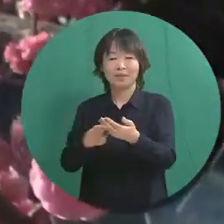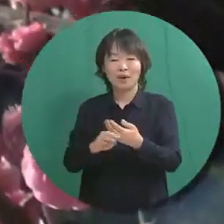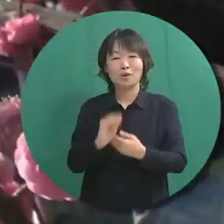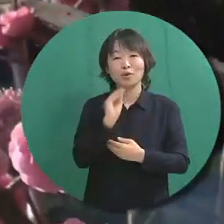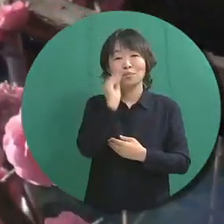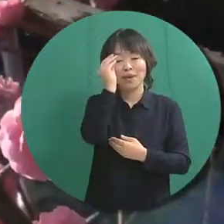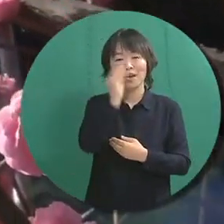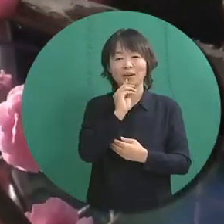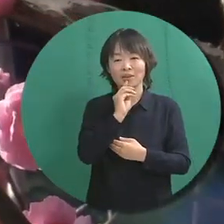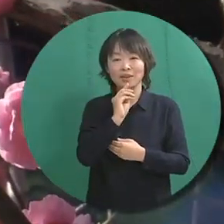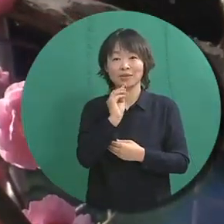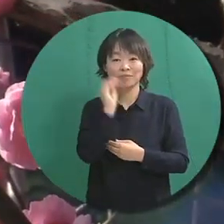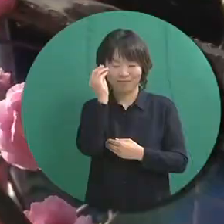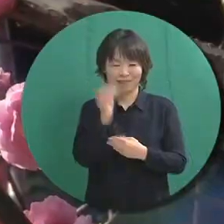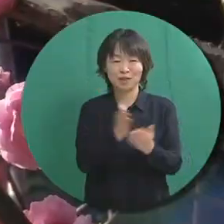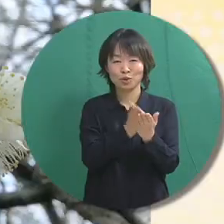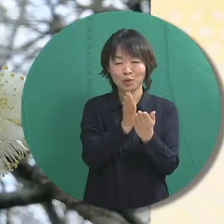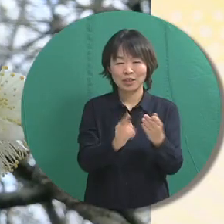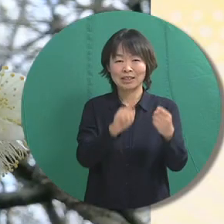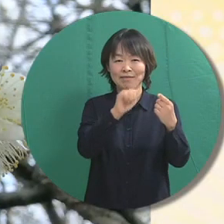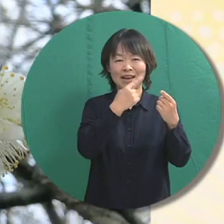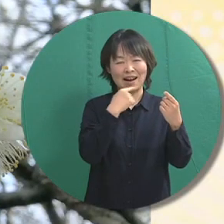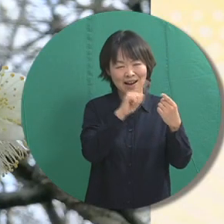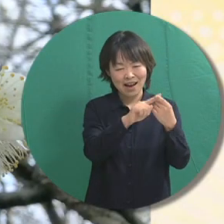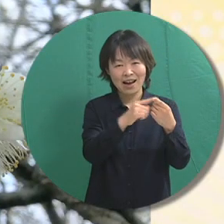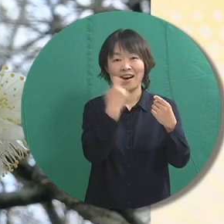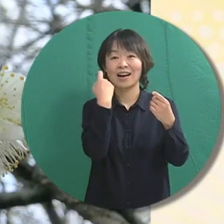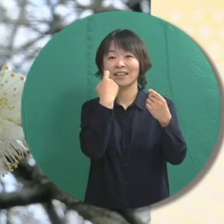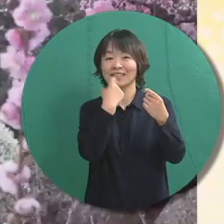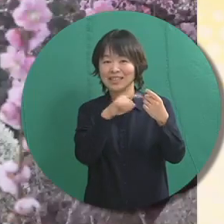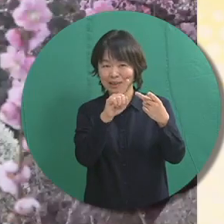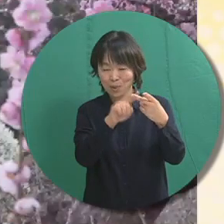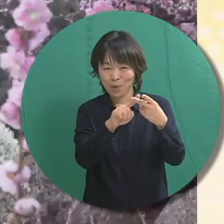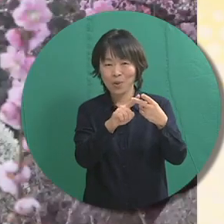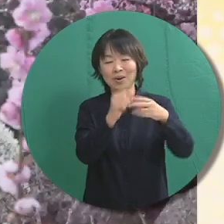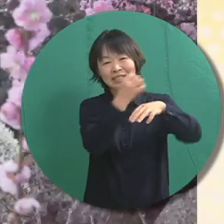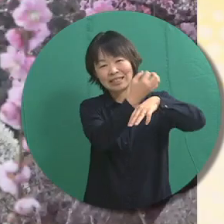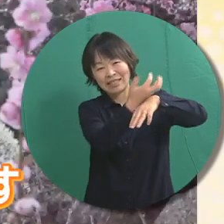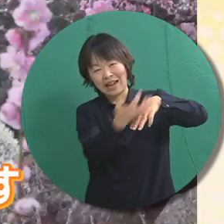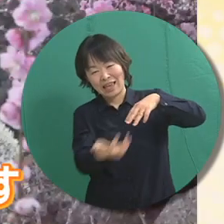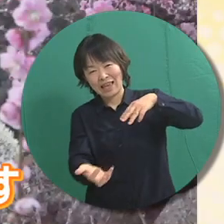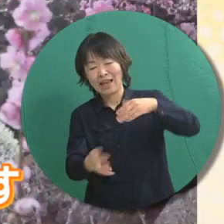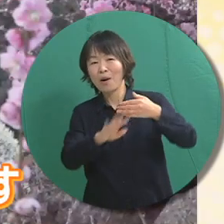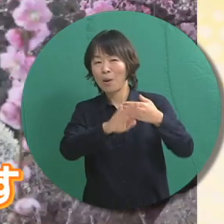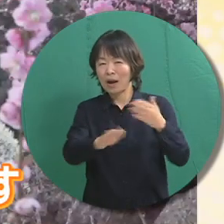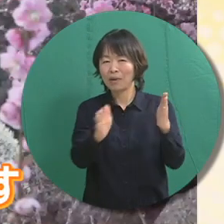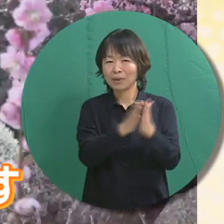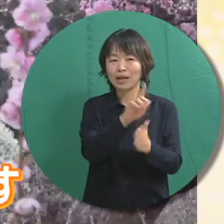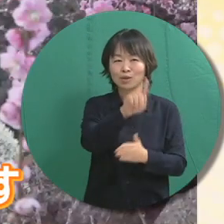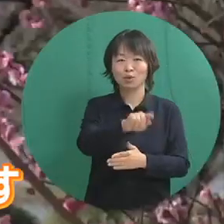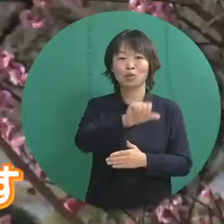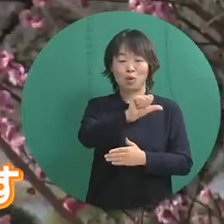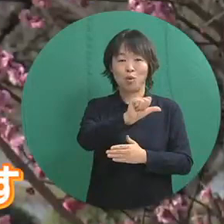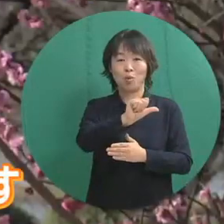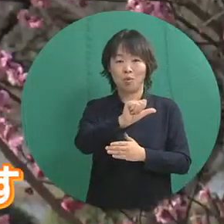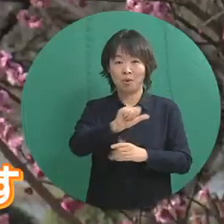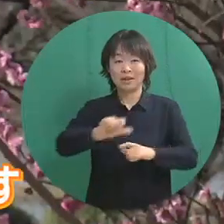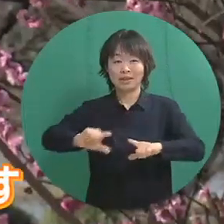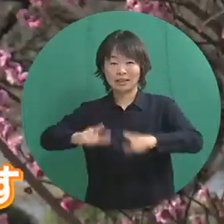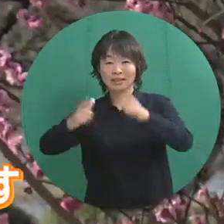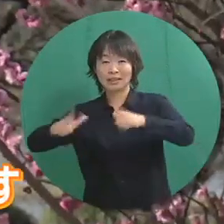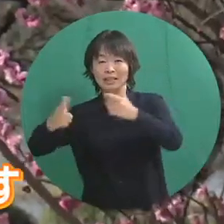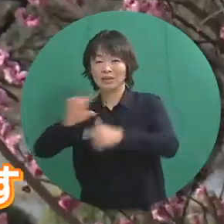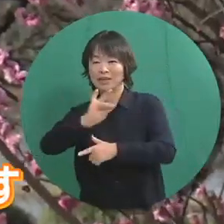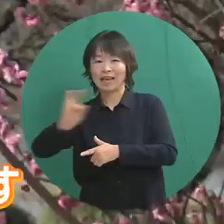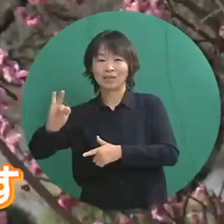はい、赤い花の観光梅や白い花の月の桂、左梅など15種類、160本の梅の木